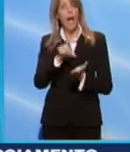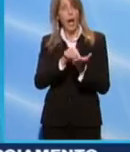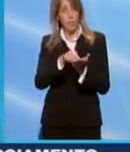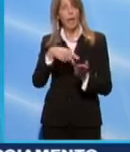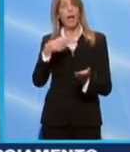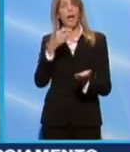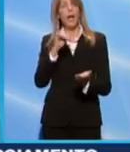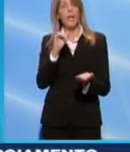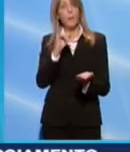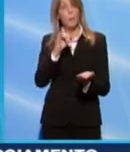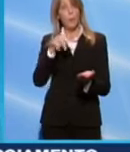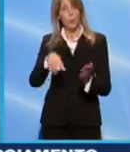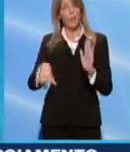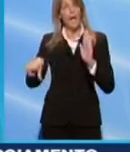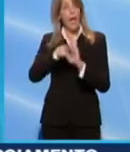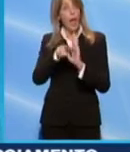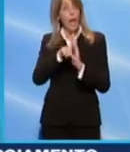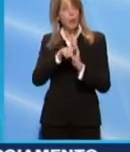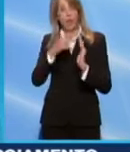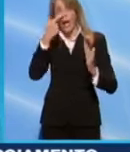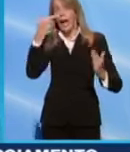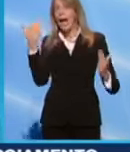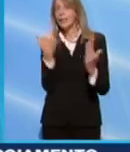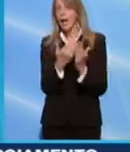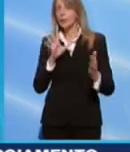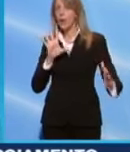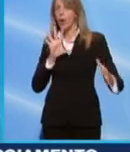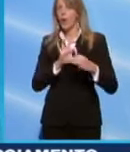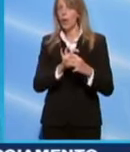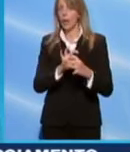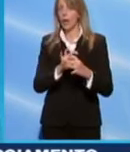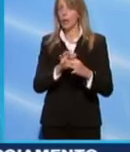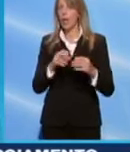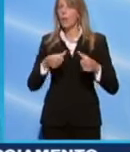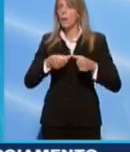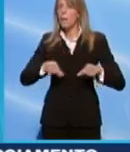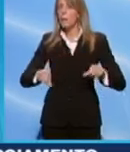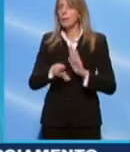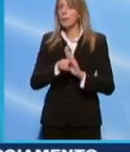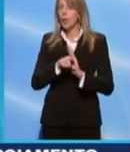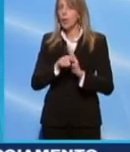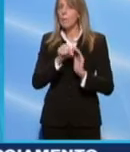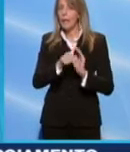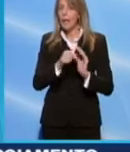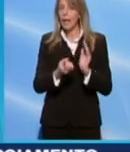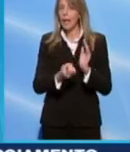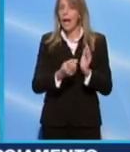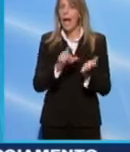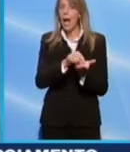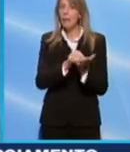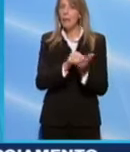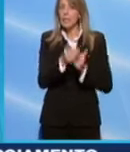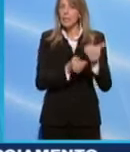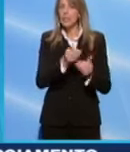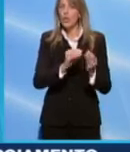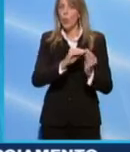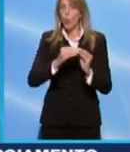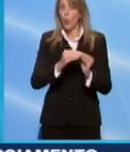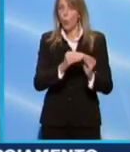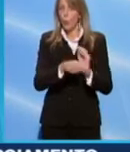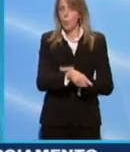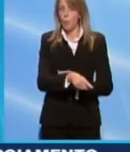aver emanato una legge specifica in Italia come base normativa di sviluppo dell'applicazione. La